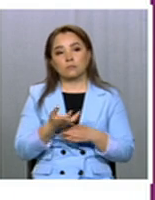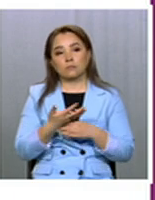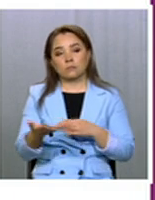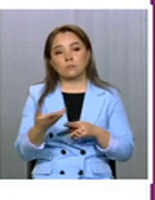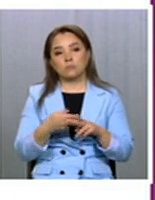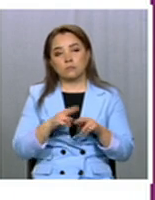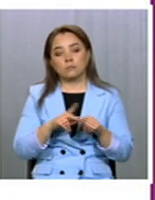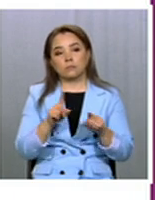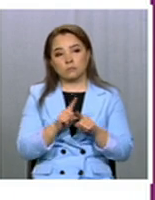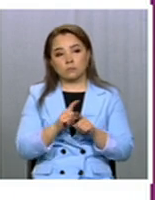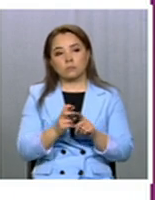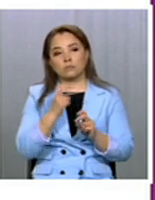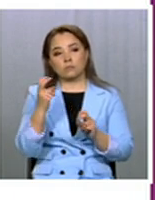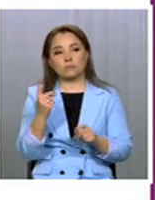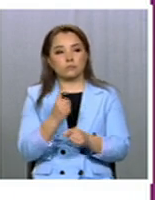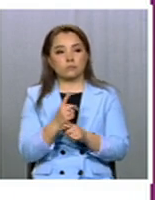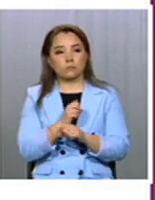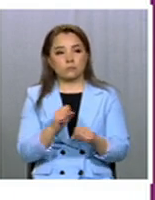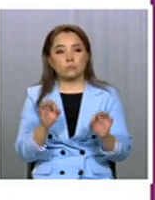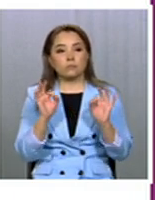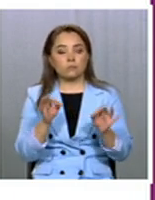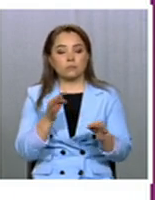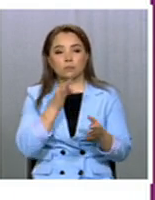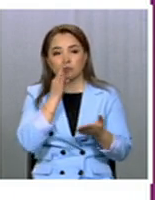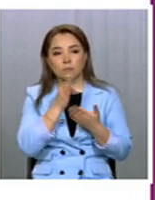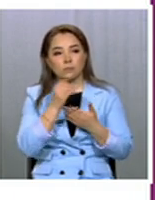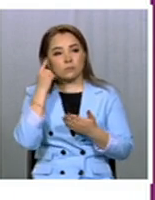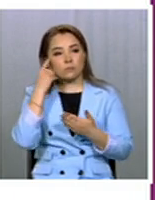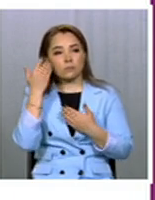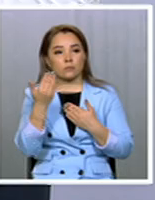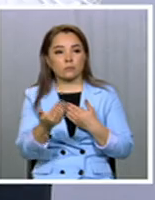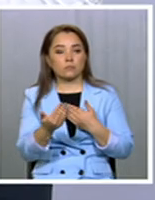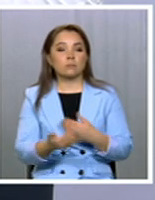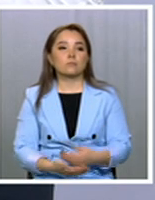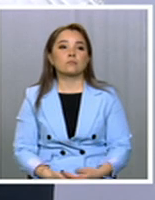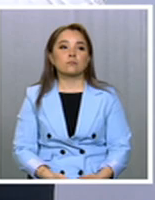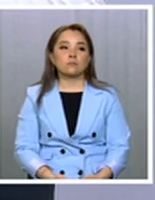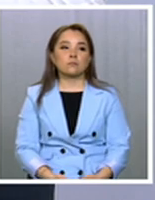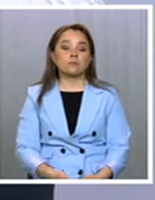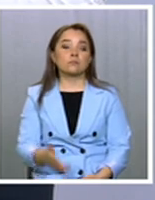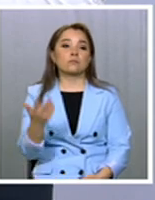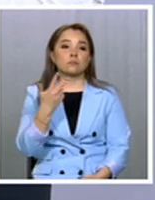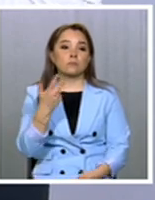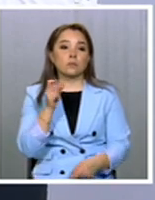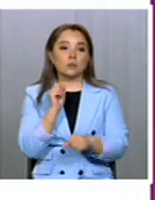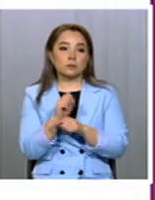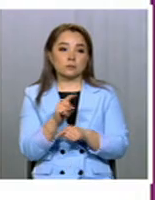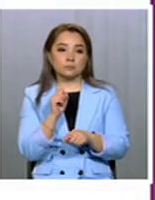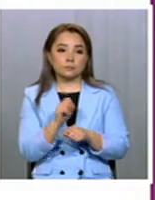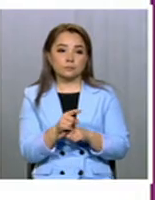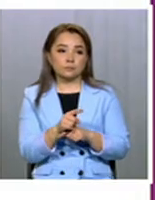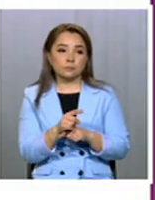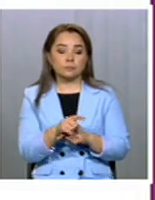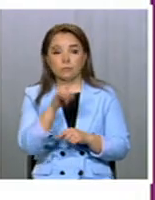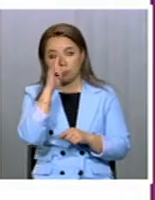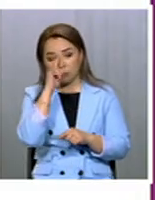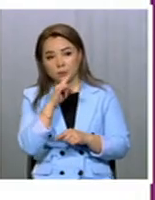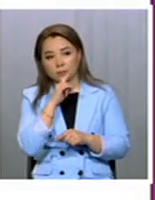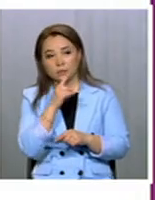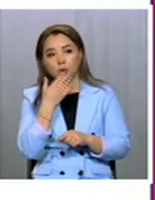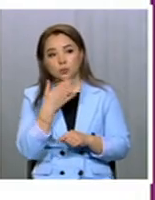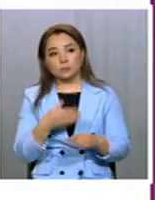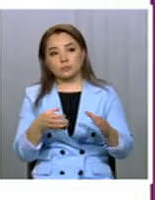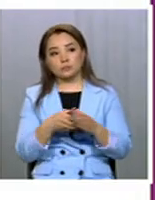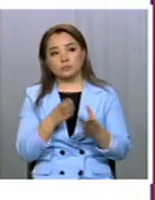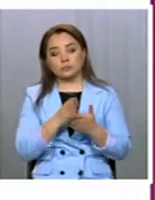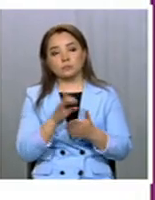сақтаған. Жауаптарыңыз дұрыс деген ойдамын. Үшінші тапсырма. Қазақтардың ұлттық